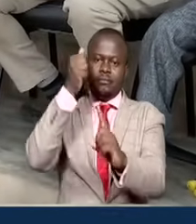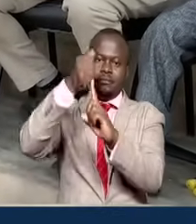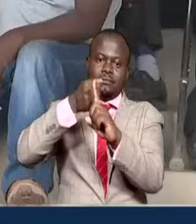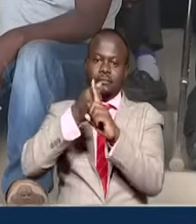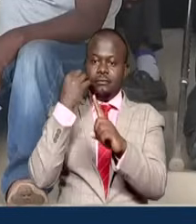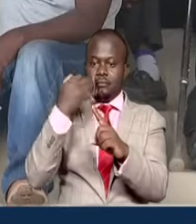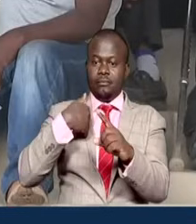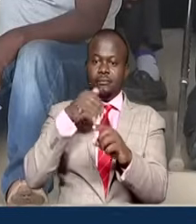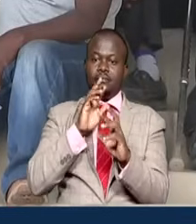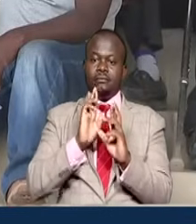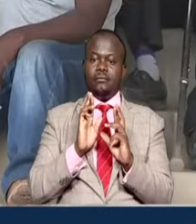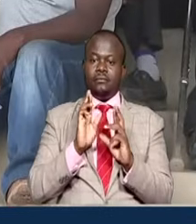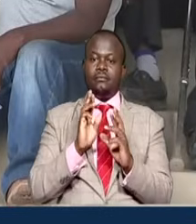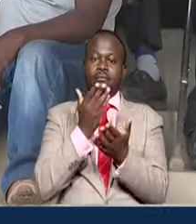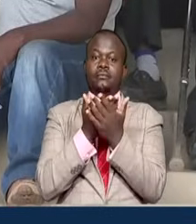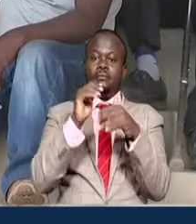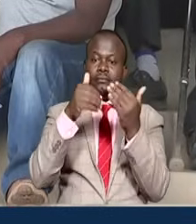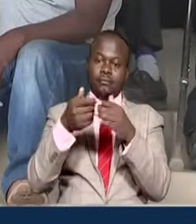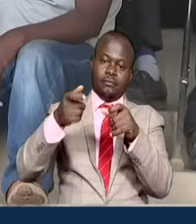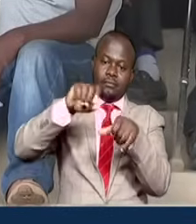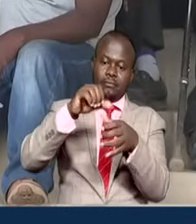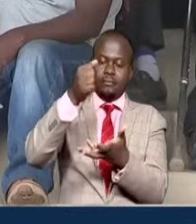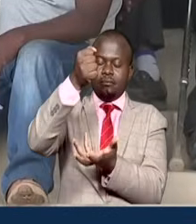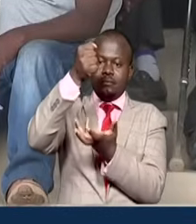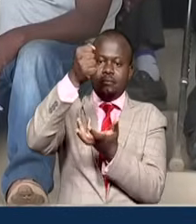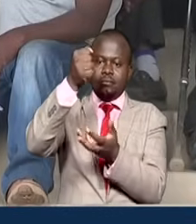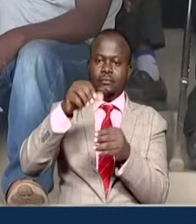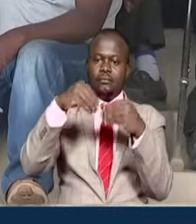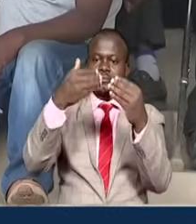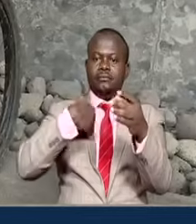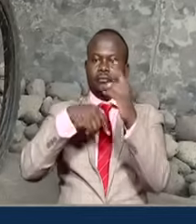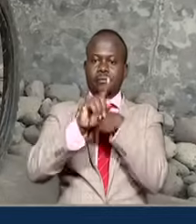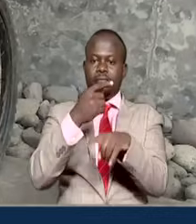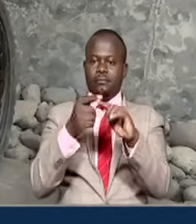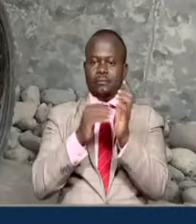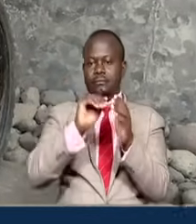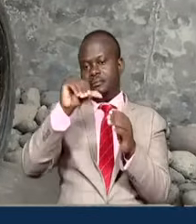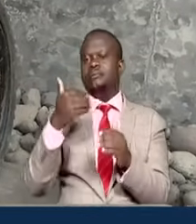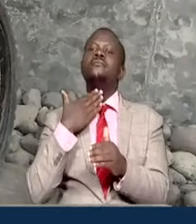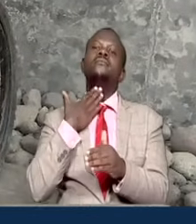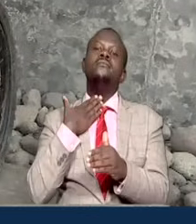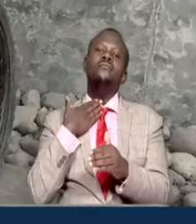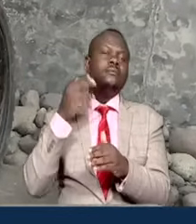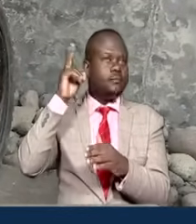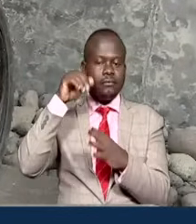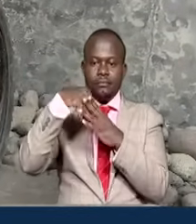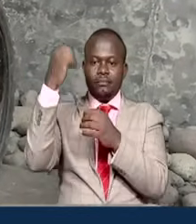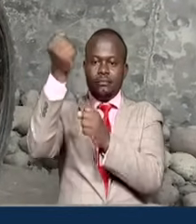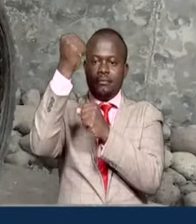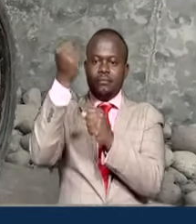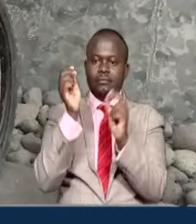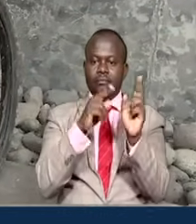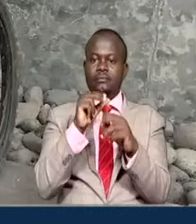ntibagirirwe icyizere harimo gusaba ko hakongerwa ingengo y'imari igenerwa abafite ubumuga ndetse n'ibindi byifuzo abumvise imigabo n'imigambi yabo